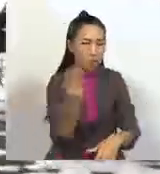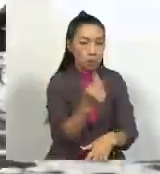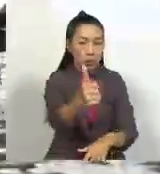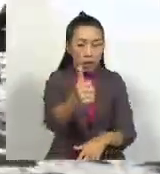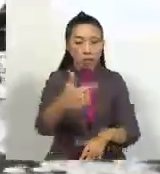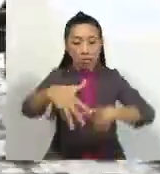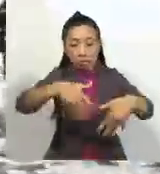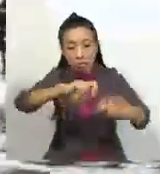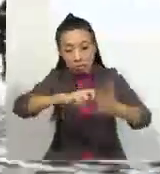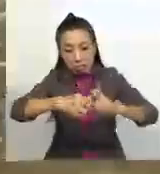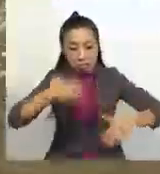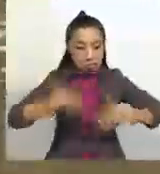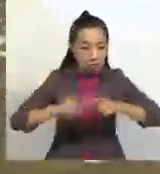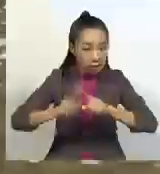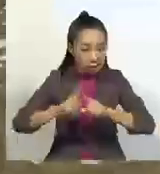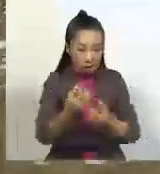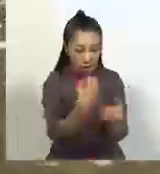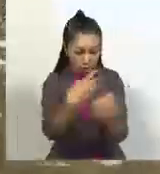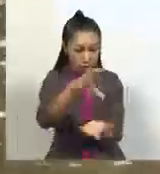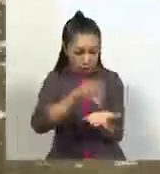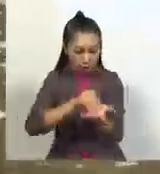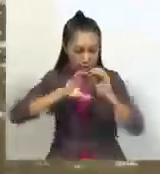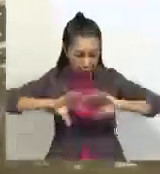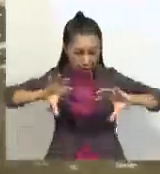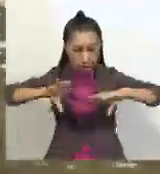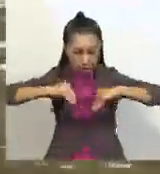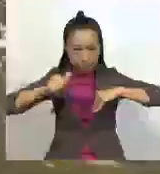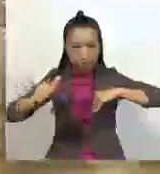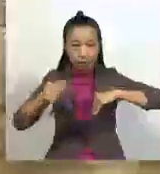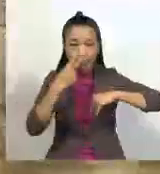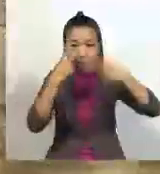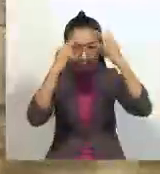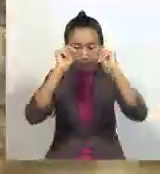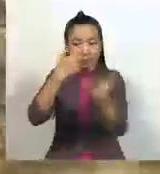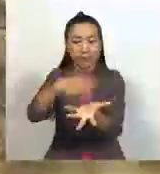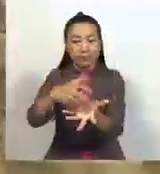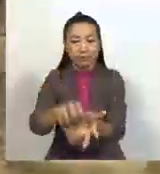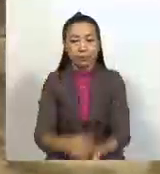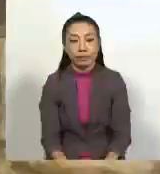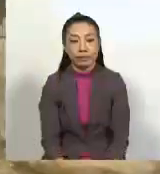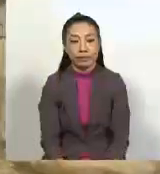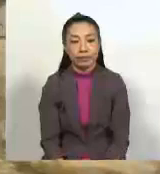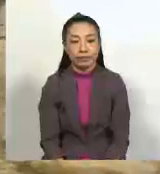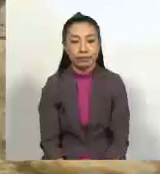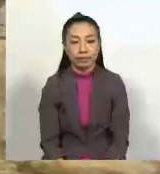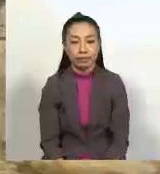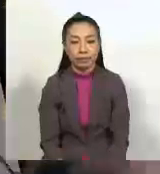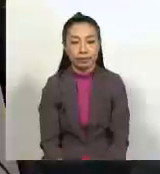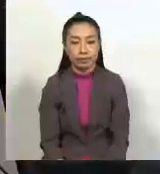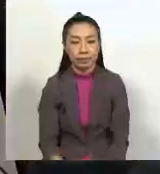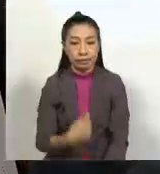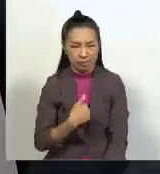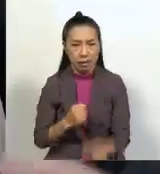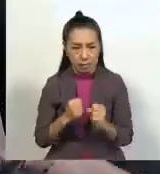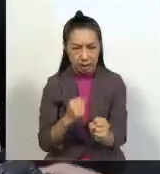รับฟังความเดือดร้อนรวมถึงความต้องการของพี่น้องประชาชนครับฟังเสียงพลเอกประวิตรวงษ์สุวรรณครับ เราก็พยายามท